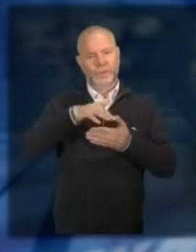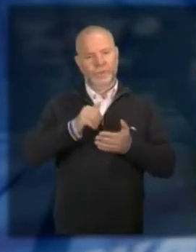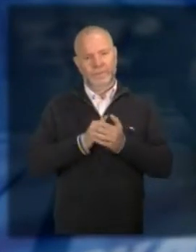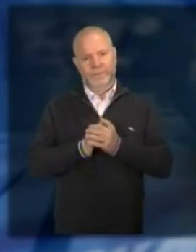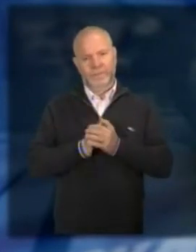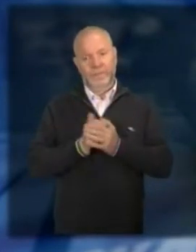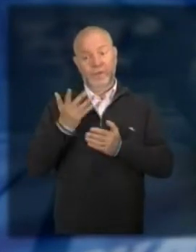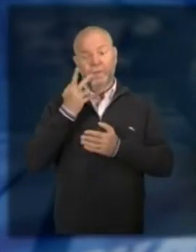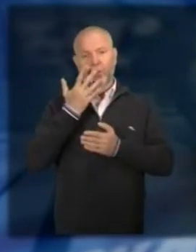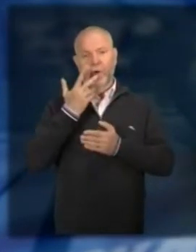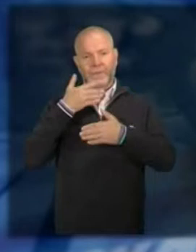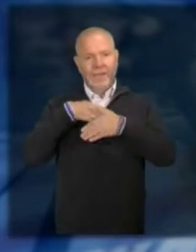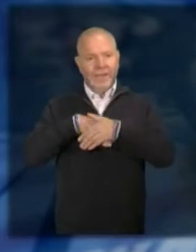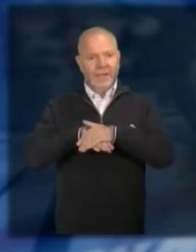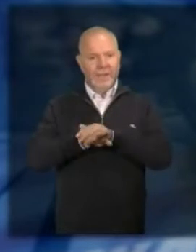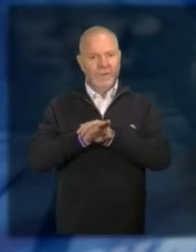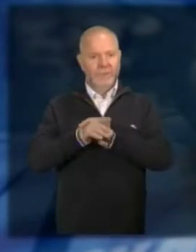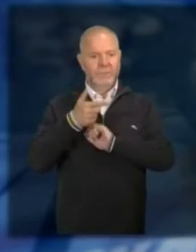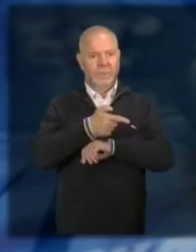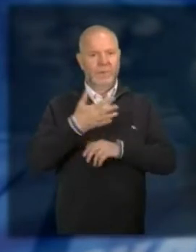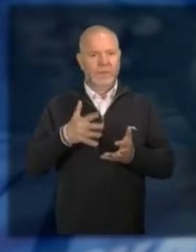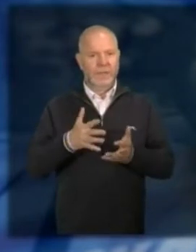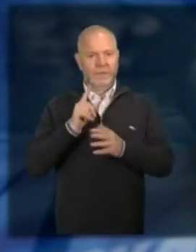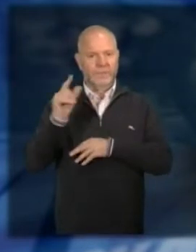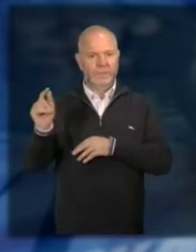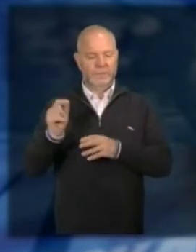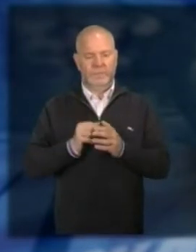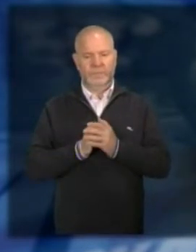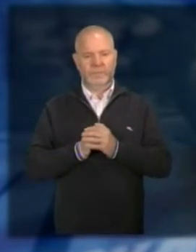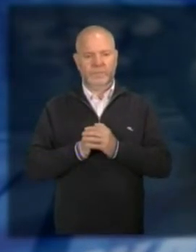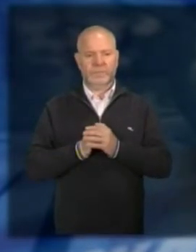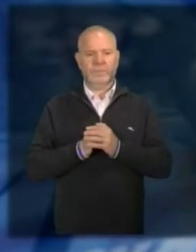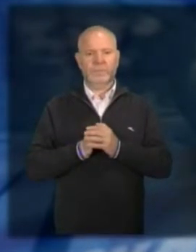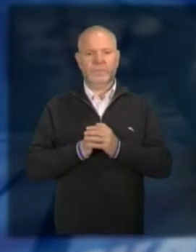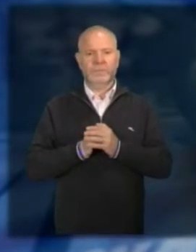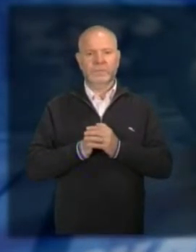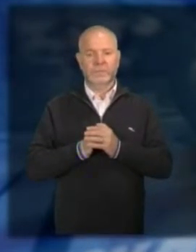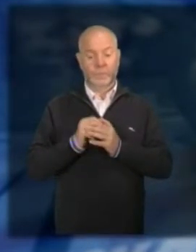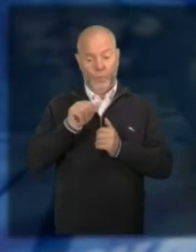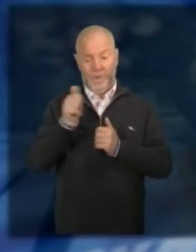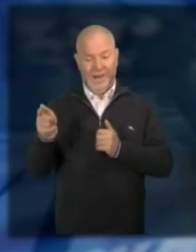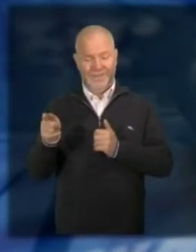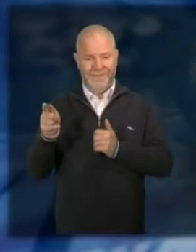lì un nascondiglio dopo aver ucciso il socio in affari. Stando ad alcune indiscrezioni, il neoarrestato